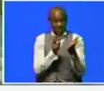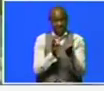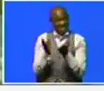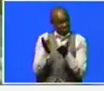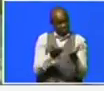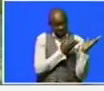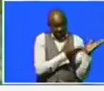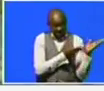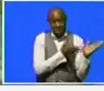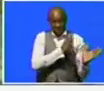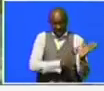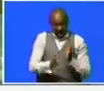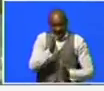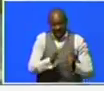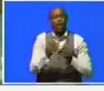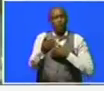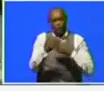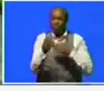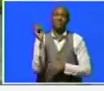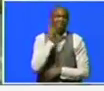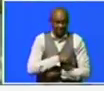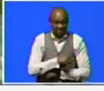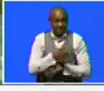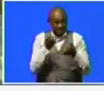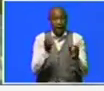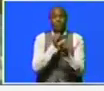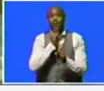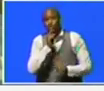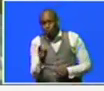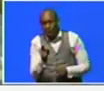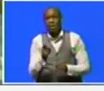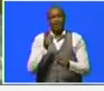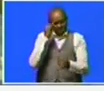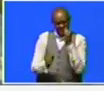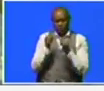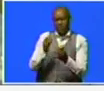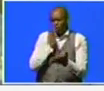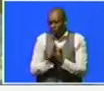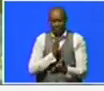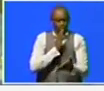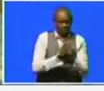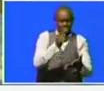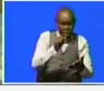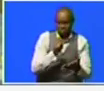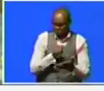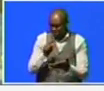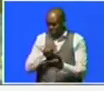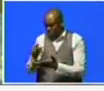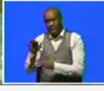maandalizi yamefika almost pingoni. Sasa hivi ni kuhakikisha tu ya just doing the final verification kwa zote